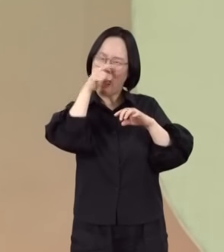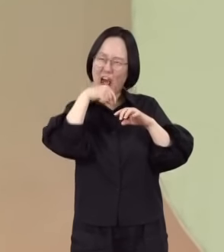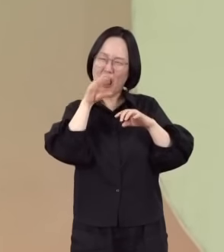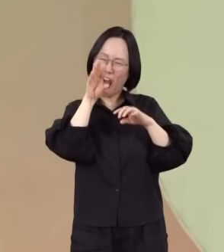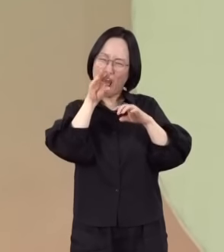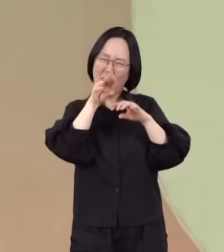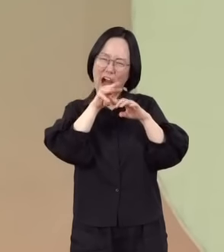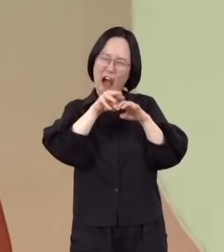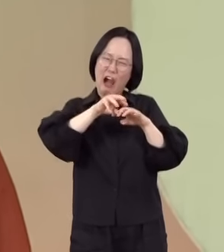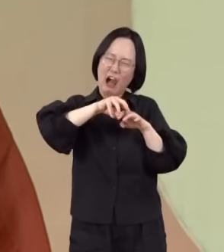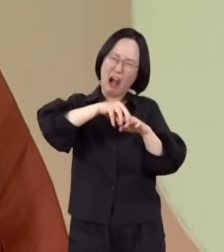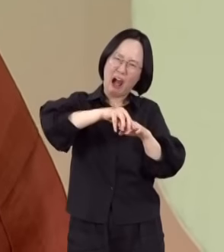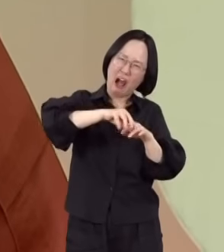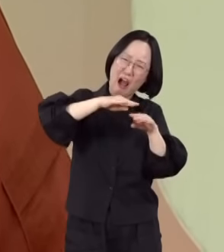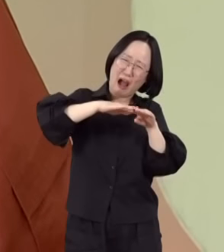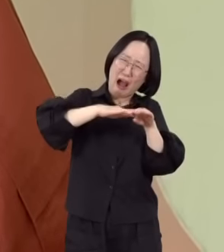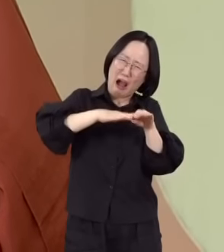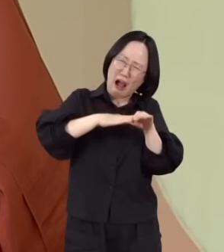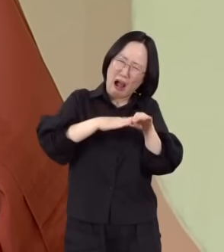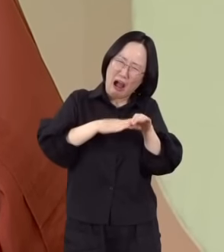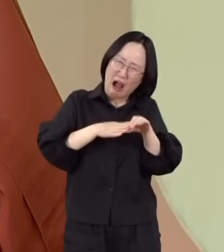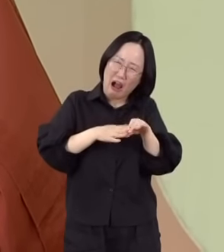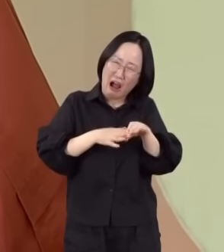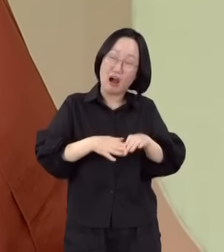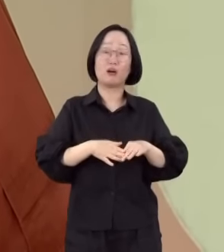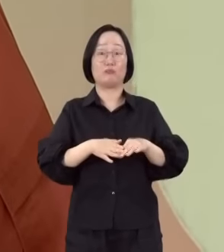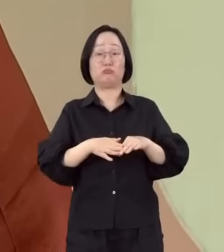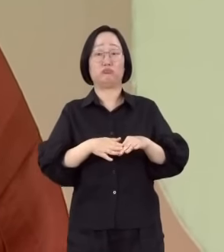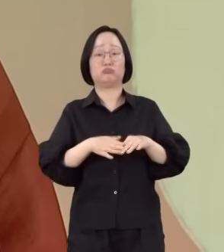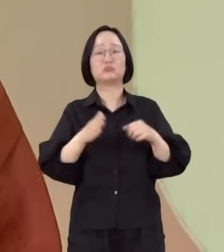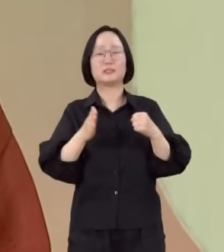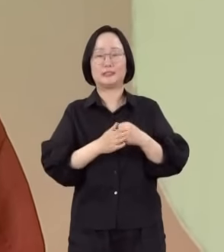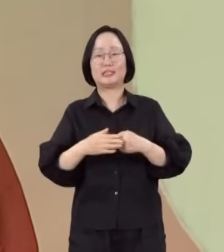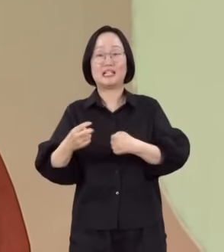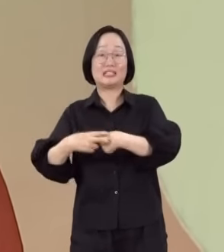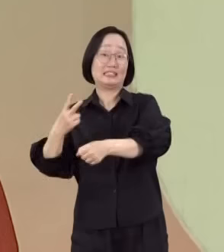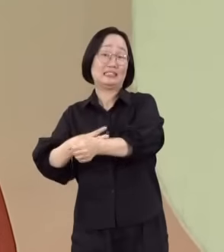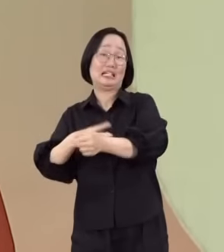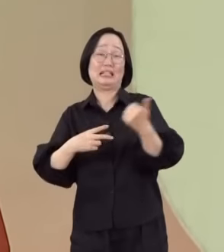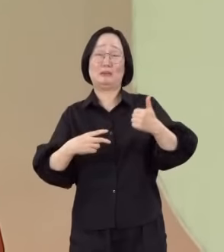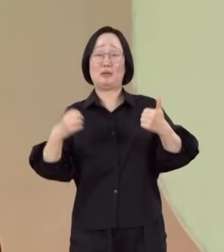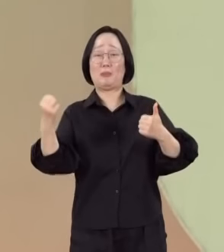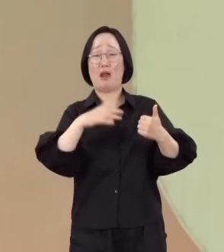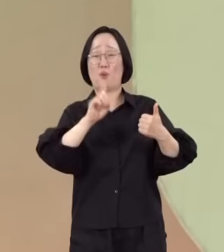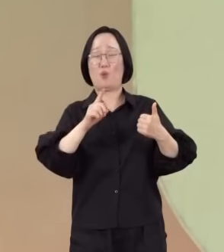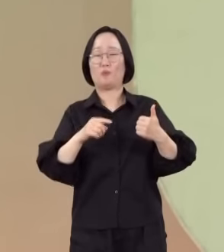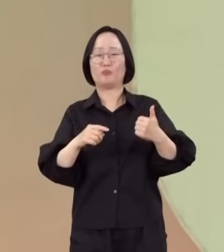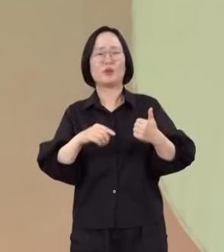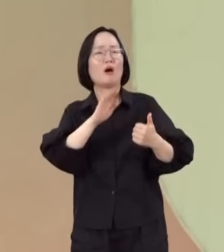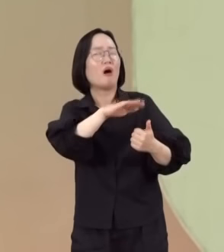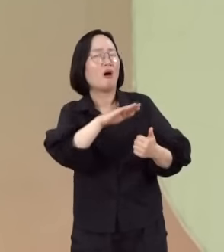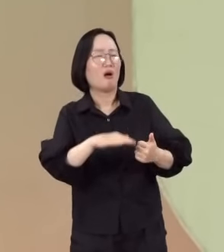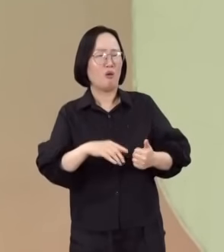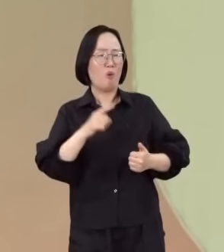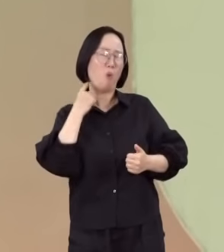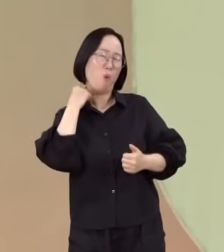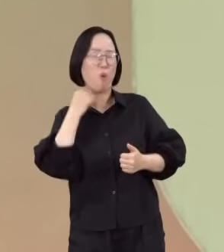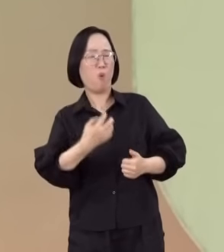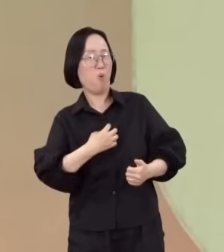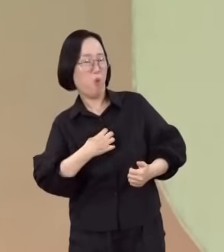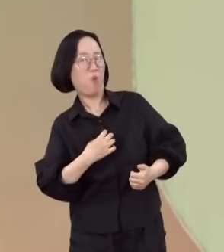상황이더라도 나중에 이거 또 위험한 상태가 될 수 있 고 빨리 수술하자고 의사가 이야기를 하더랍니다